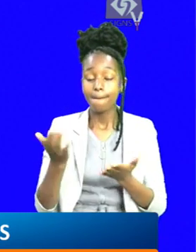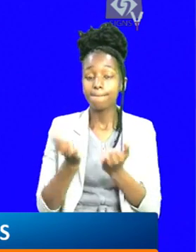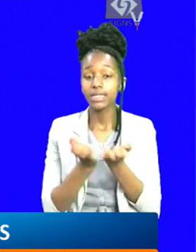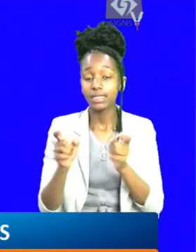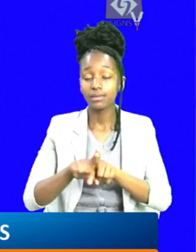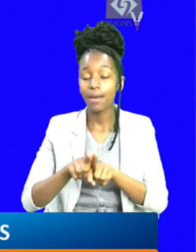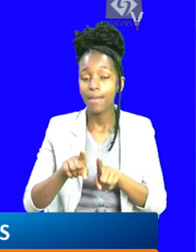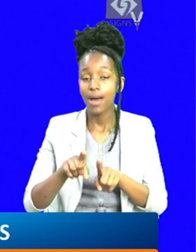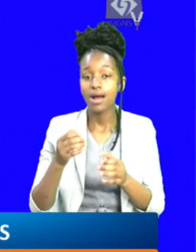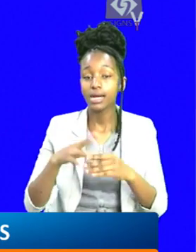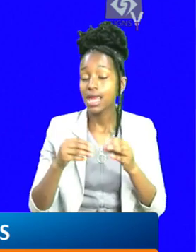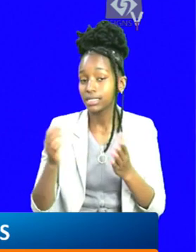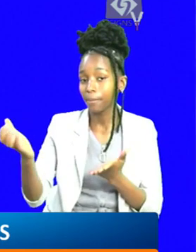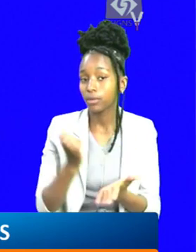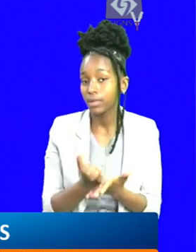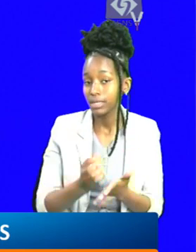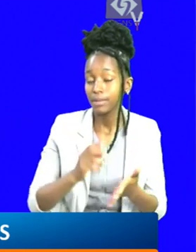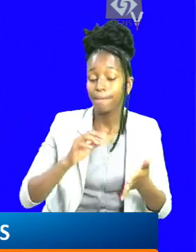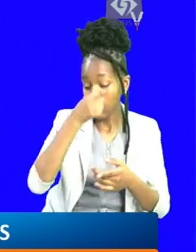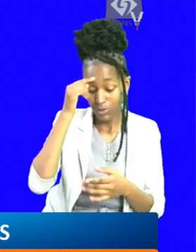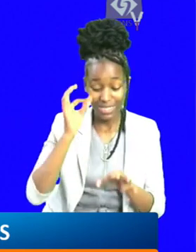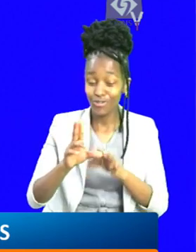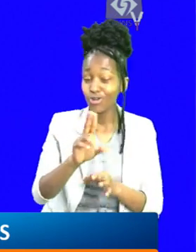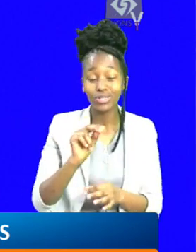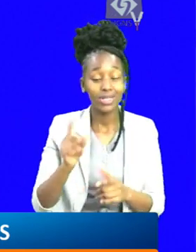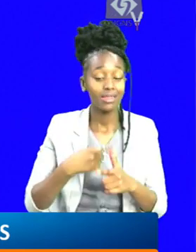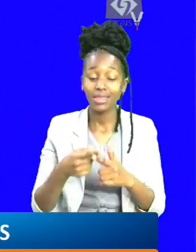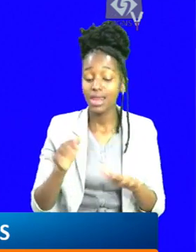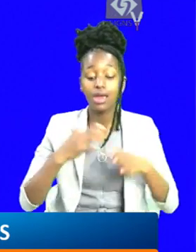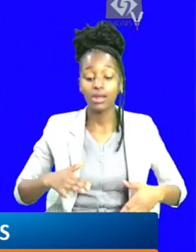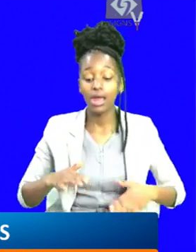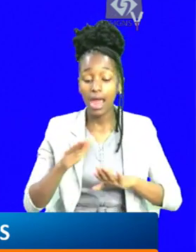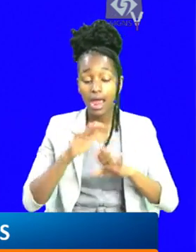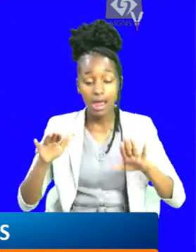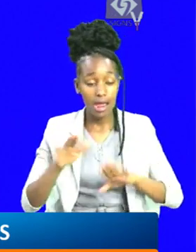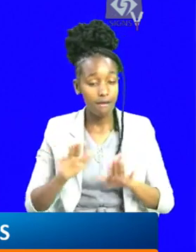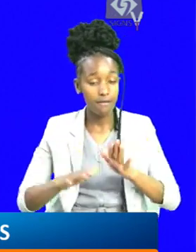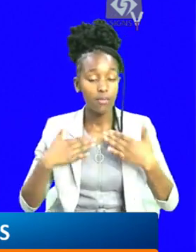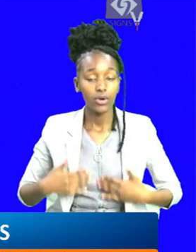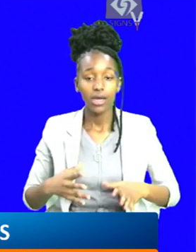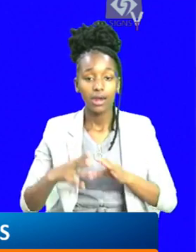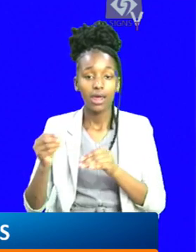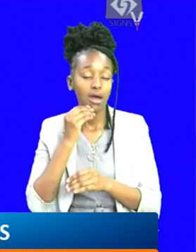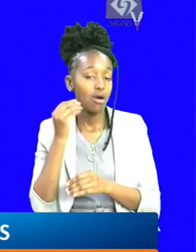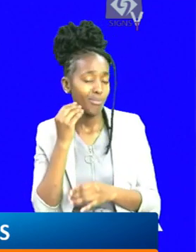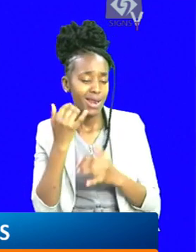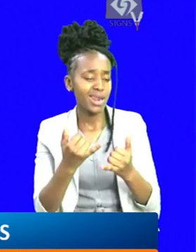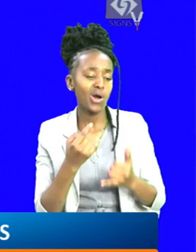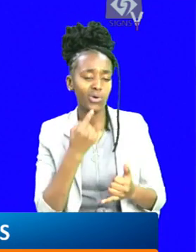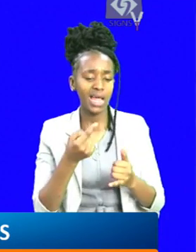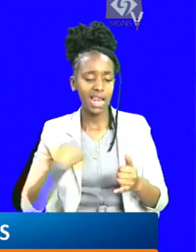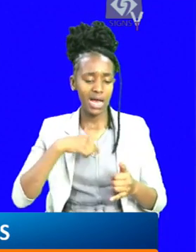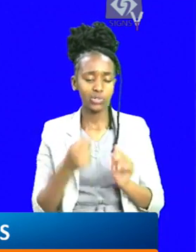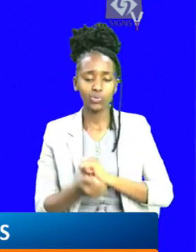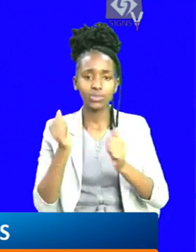kusustain gari barabarani na iweze na isikue inamuumiza kabisa mwananchi wa kawaida. What we're trying to do is just to create